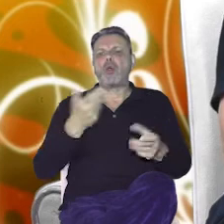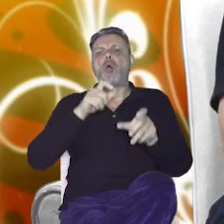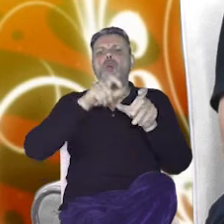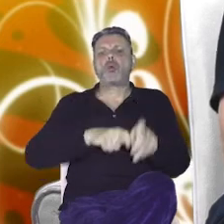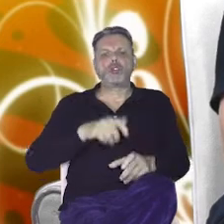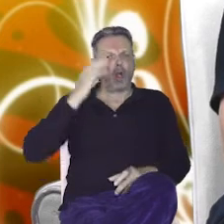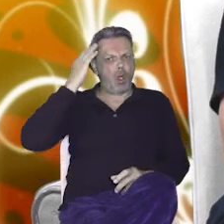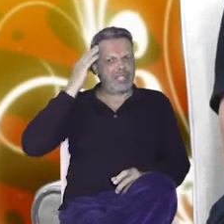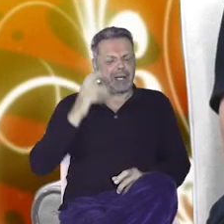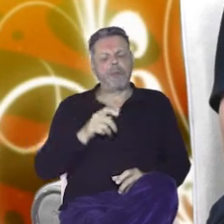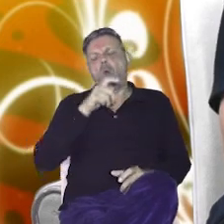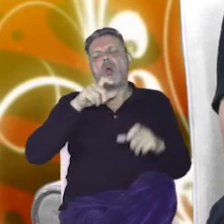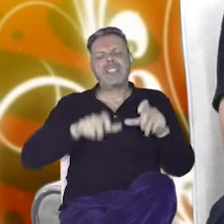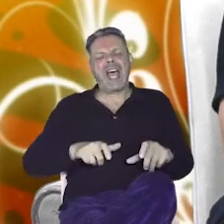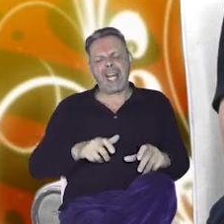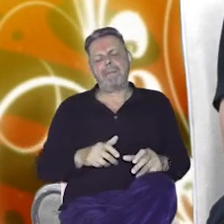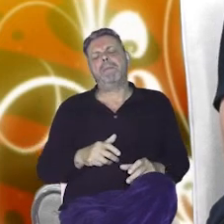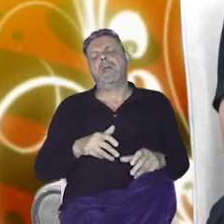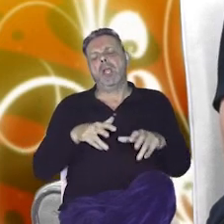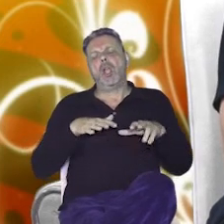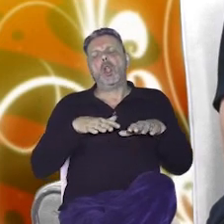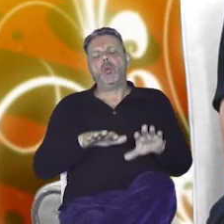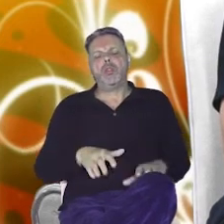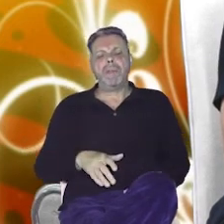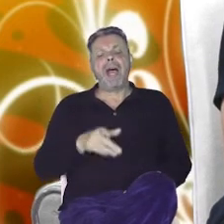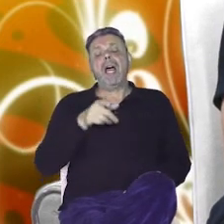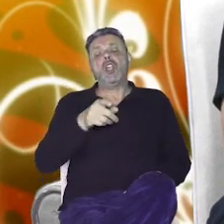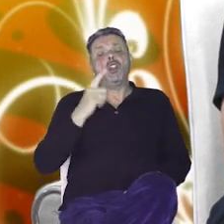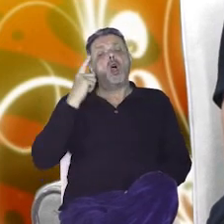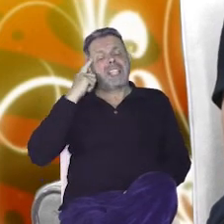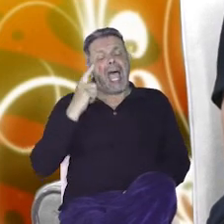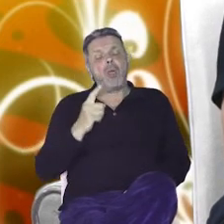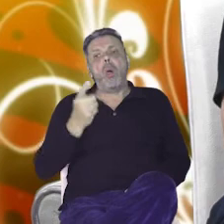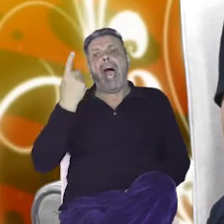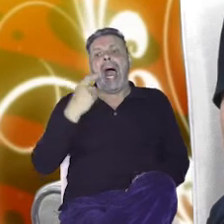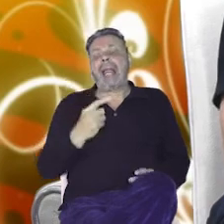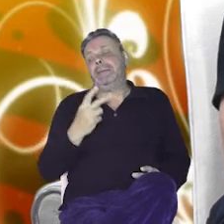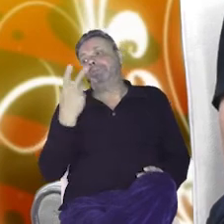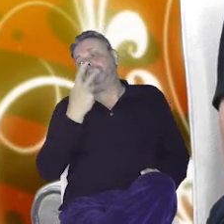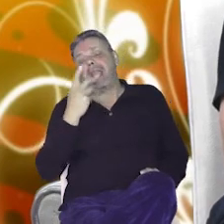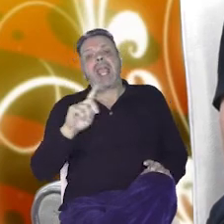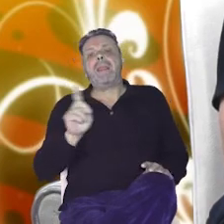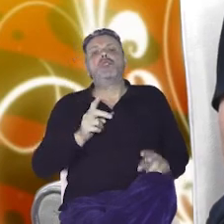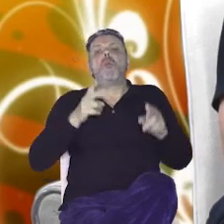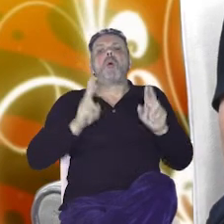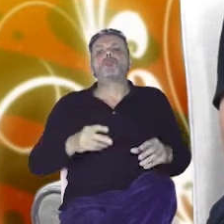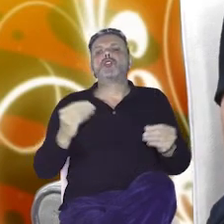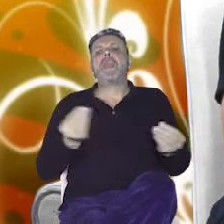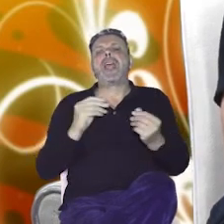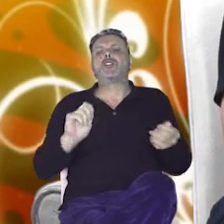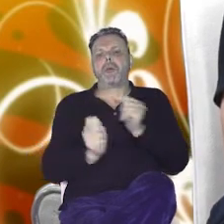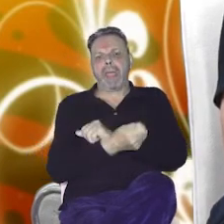i brigu o tim starim i nemoćnim ljudima, sve to znaju, ali naprosto nisu u mogućnosti nešto